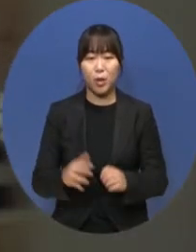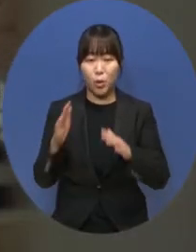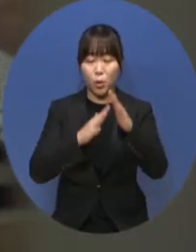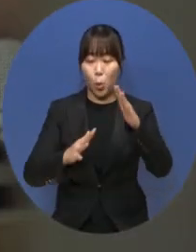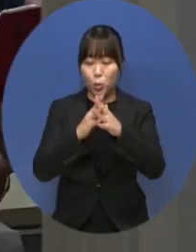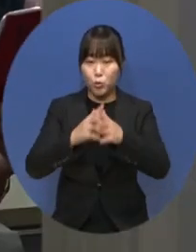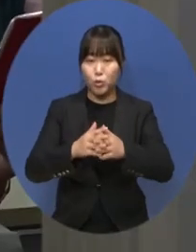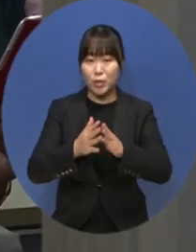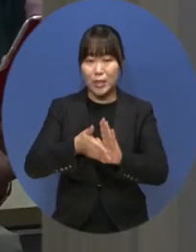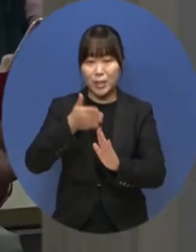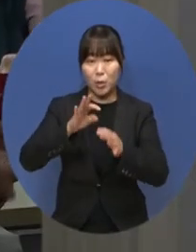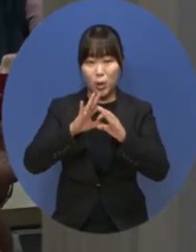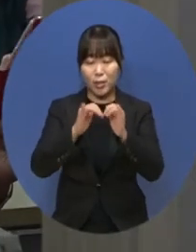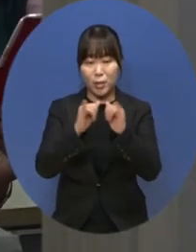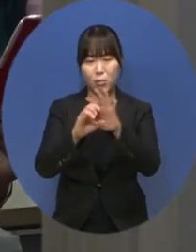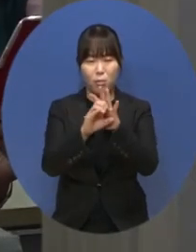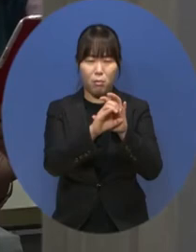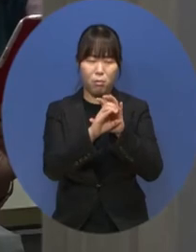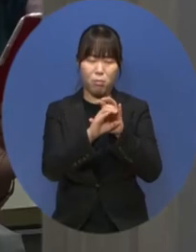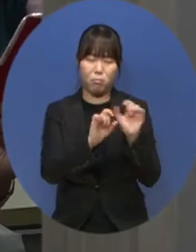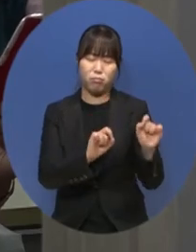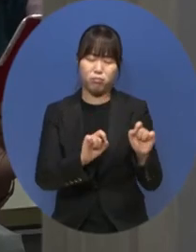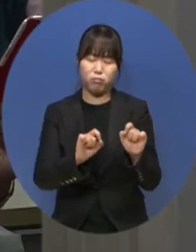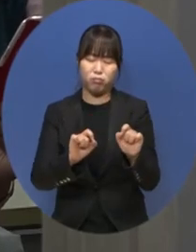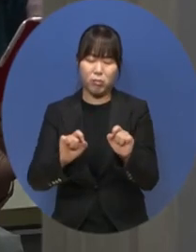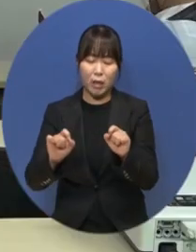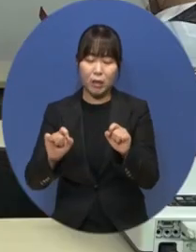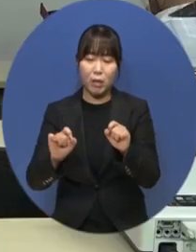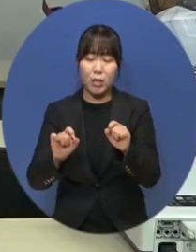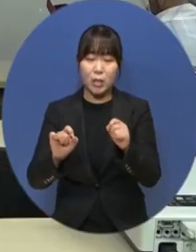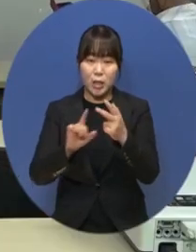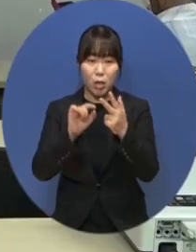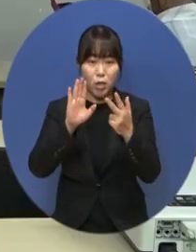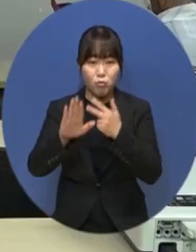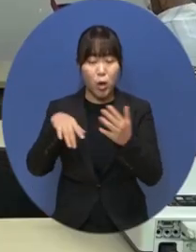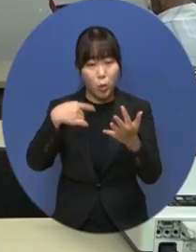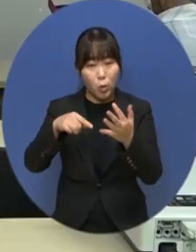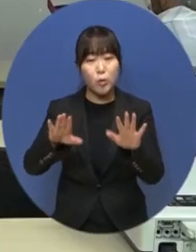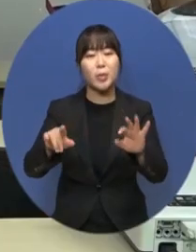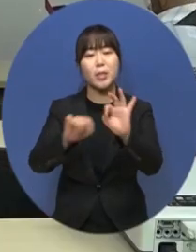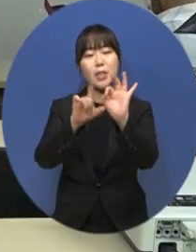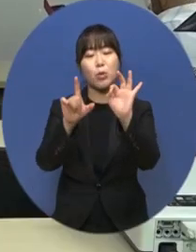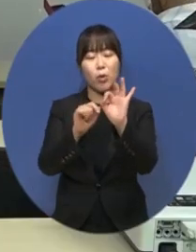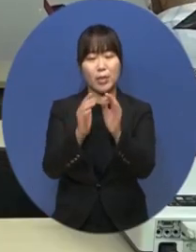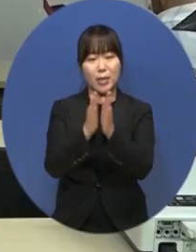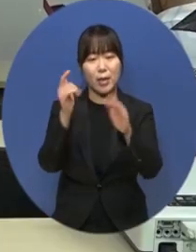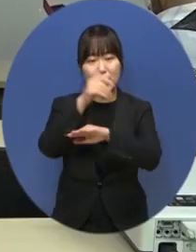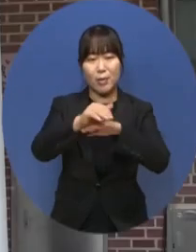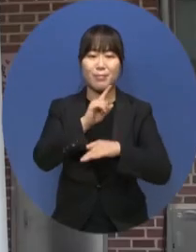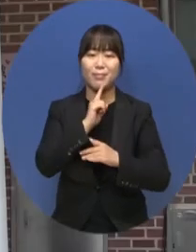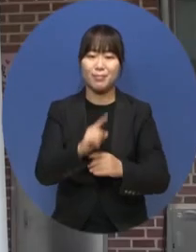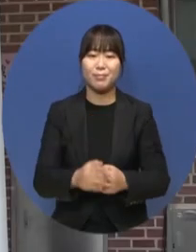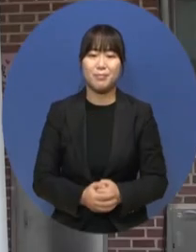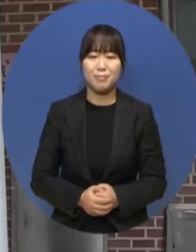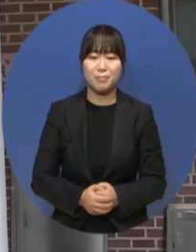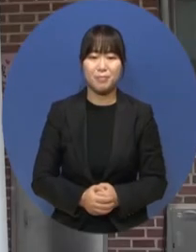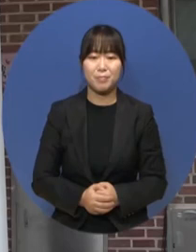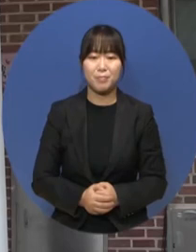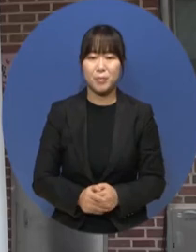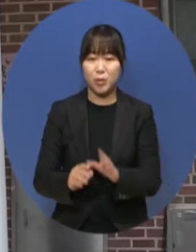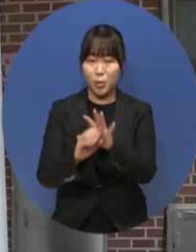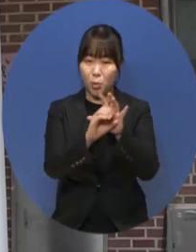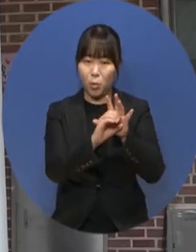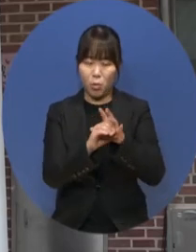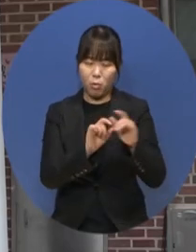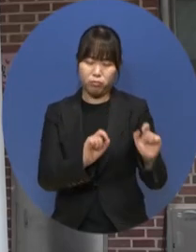관계자는 코로나 1 고롬 이루어졌던 하반기 교육 을 오는 10월 진행할 계획이라고 밝혔습니다 코로나 읽고